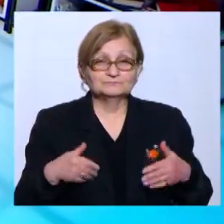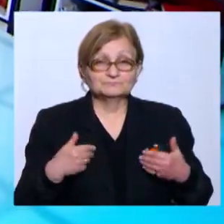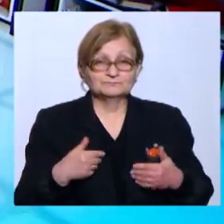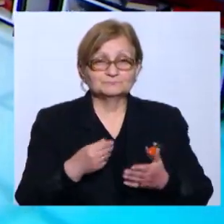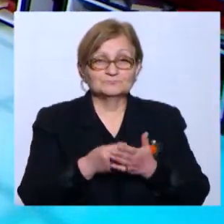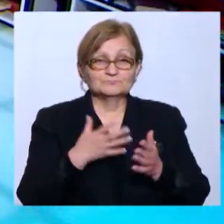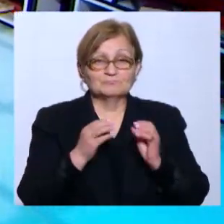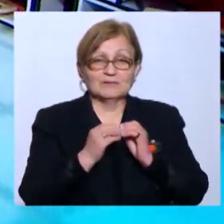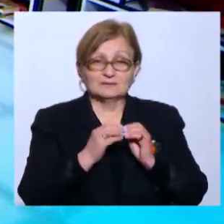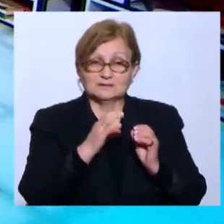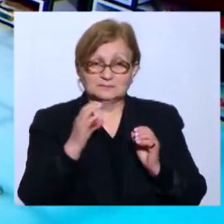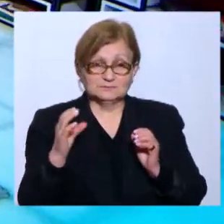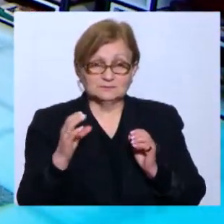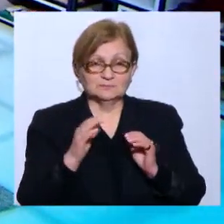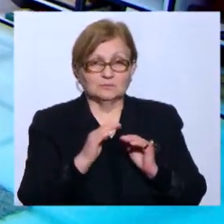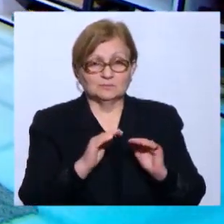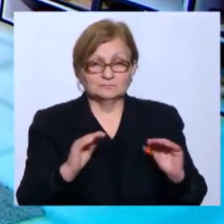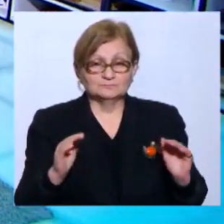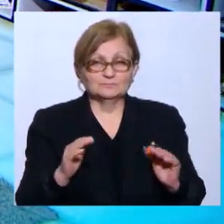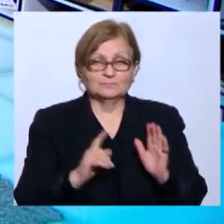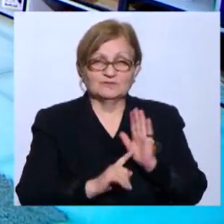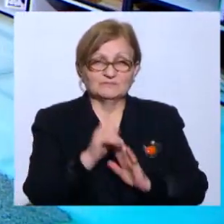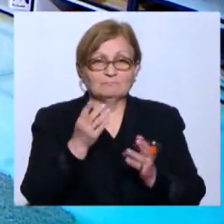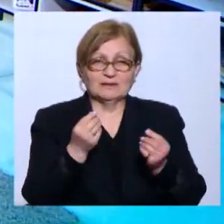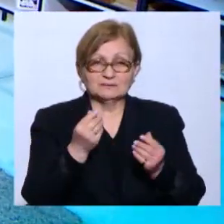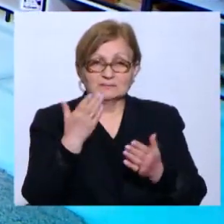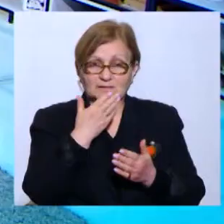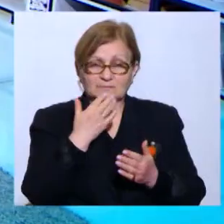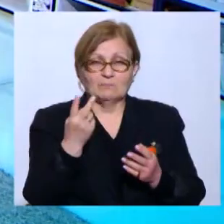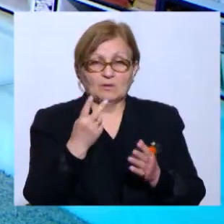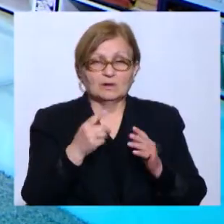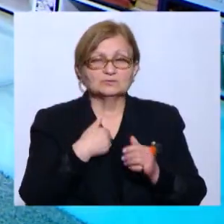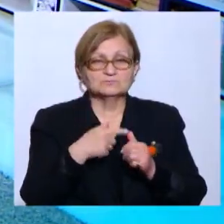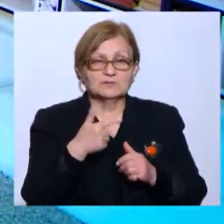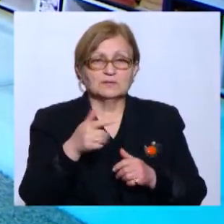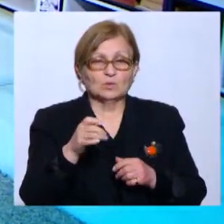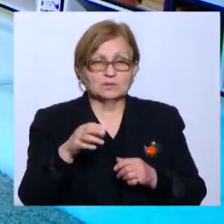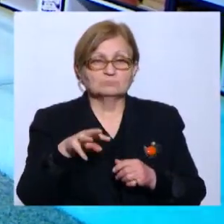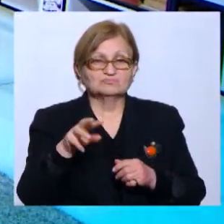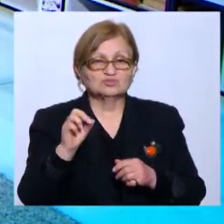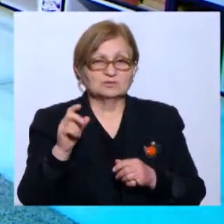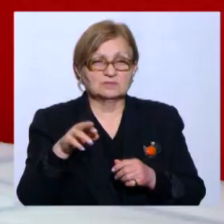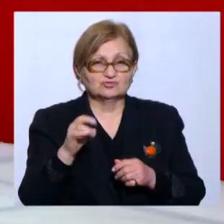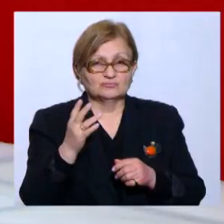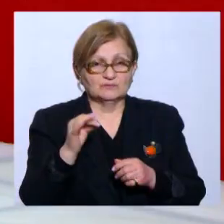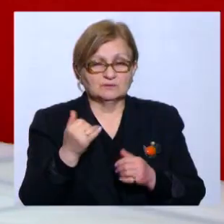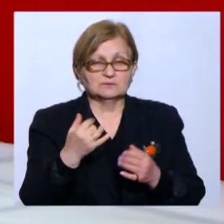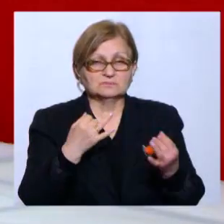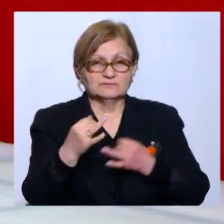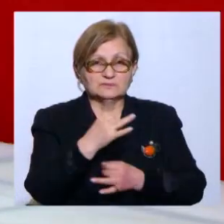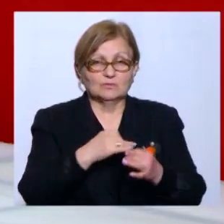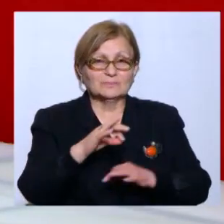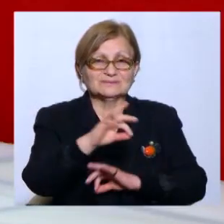მოგესალმებით ძვირფასო მეათე კლასელებო. Ვიწყებთ მათემატიკის მეორე გაკვეთილს. ჩემი სახელია გიორგი მჭედლიშვილი და დღესაც ვისაუბრებთ